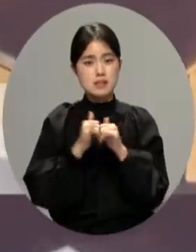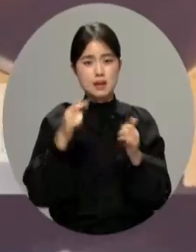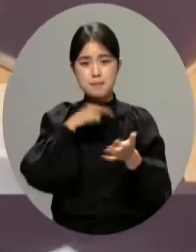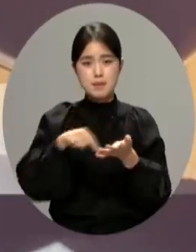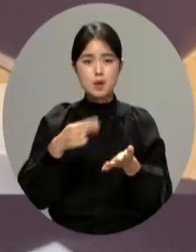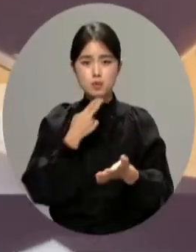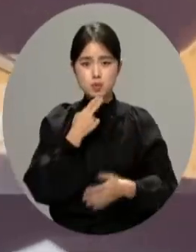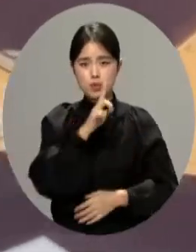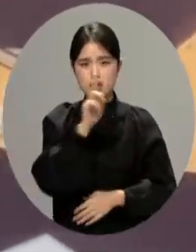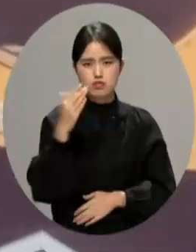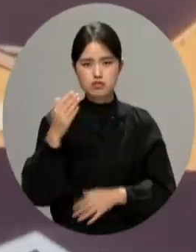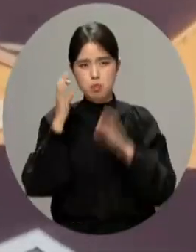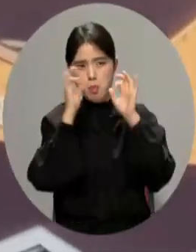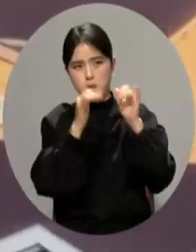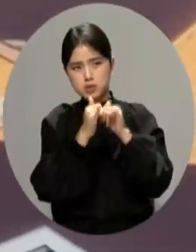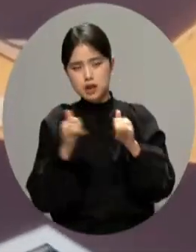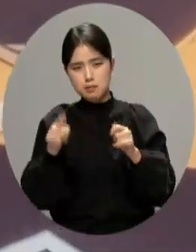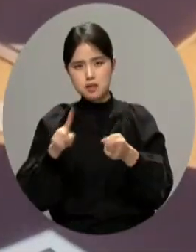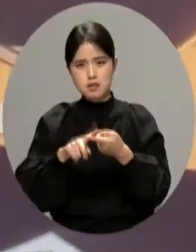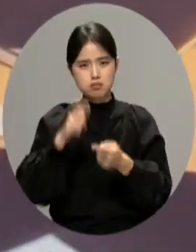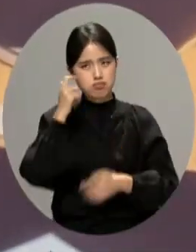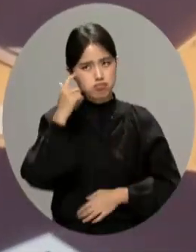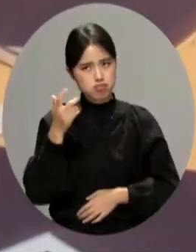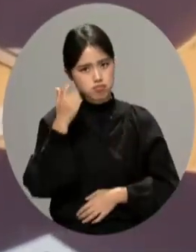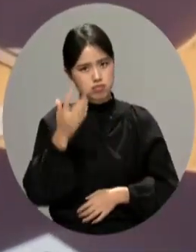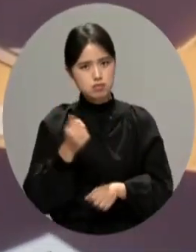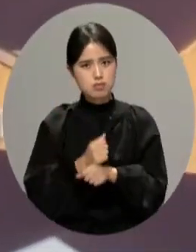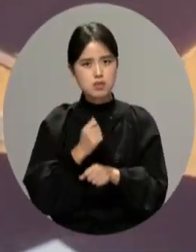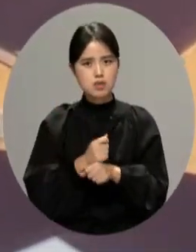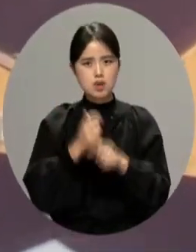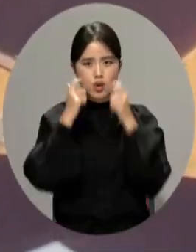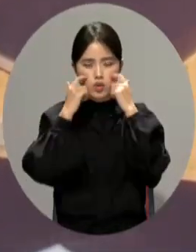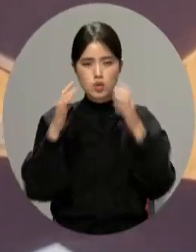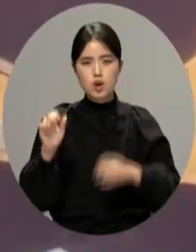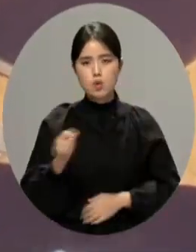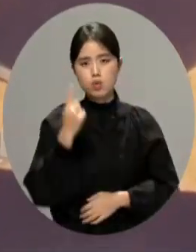소방당국은 목격자 등을 상대로 정확한 화재 원인을 조사하고 있습니다.